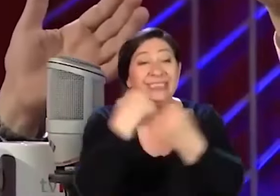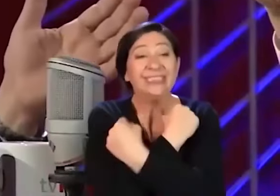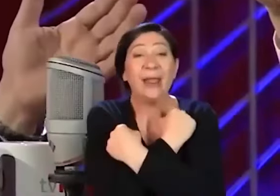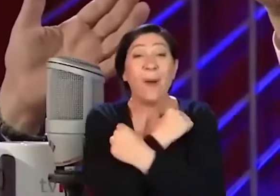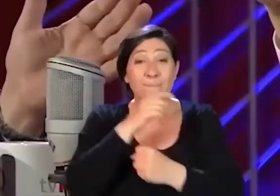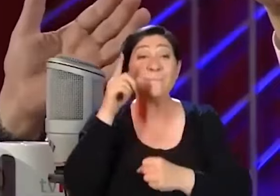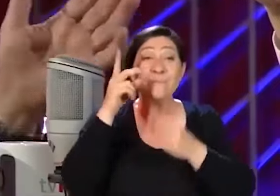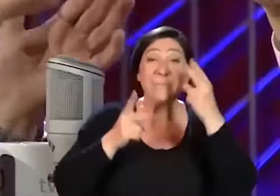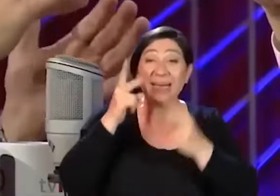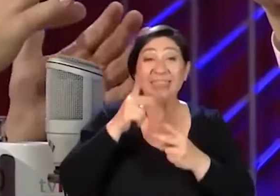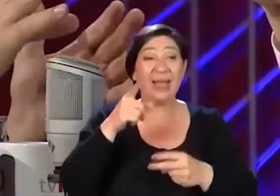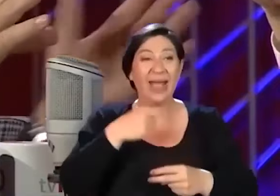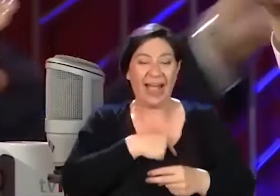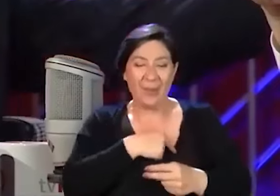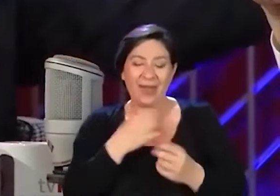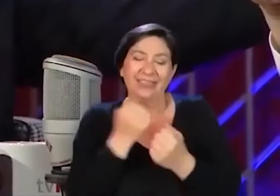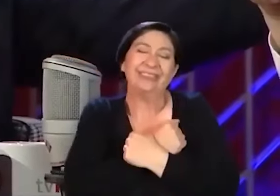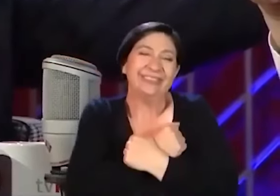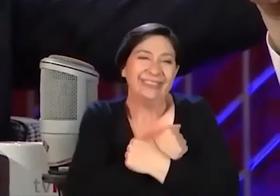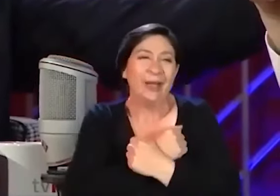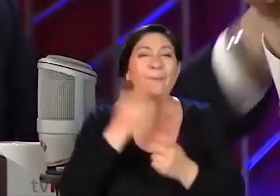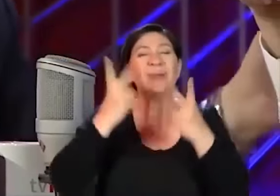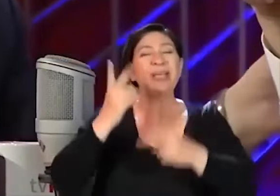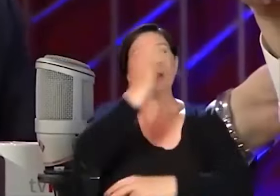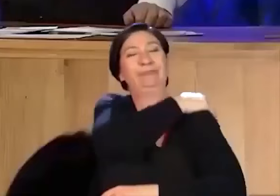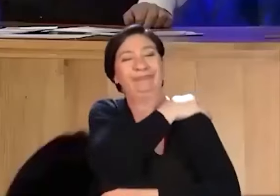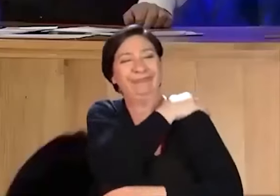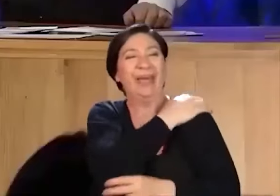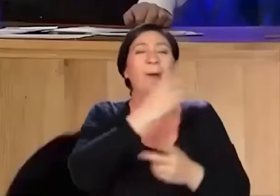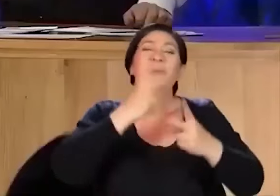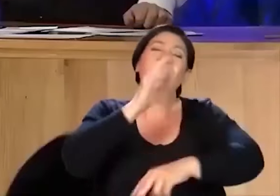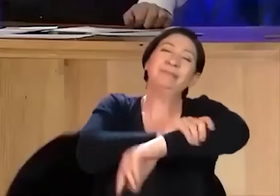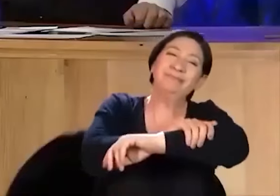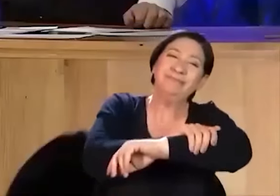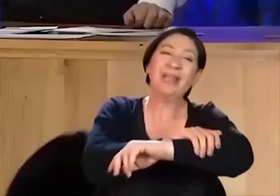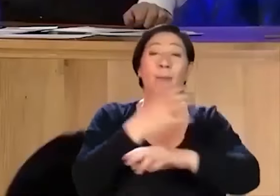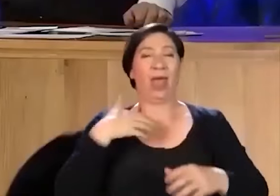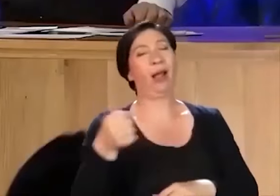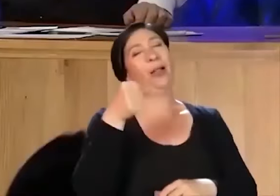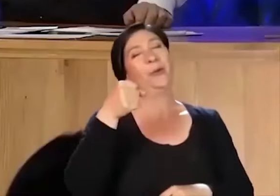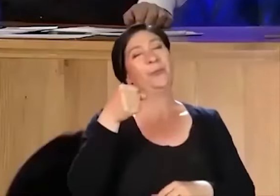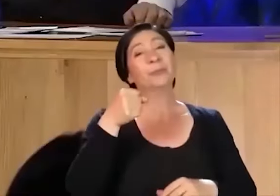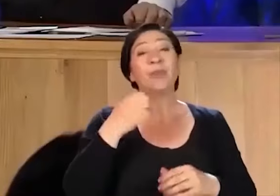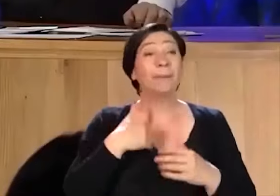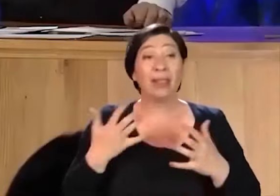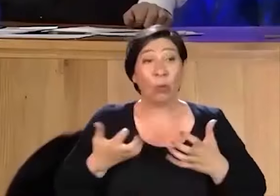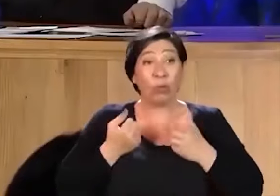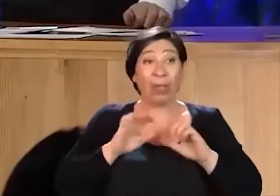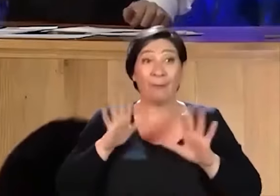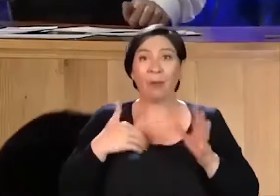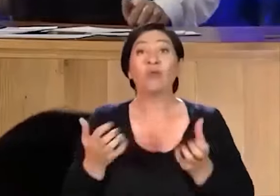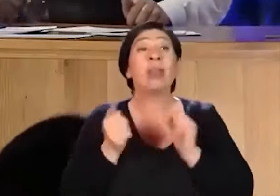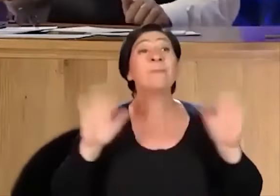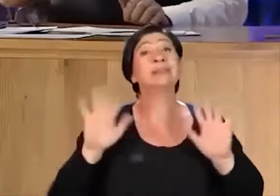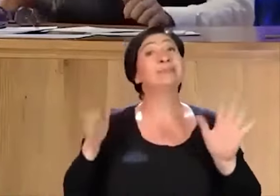aslında bazen evet. o kalbine denk geliyor. O zaman bazen omuzuna denk geliyor, bazen koluna ama yakalıyorum yani. Benden kurtulamaz.